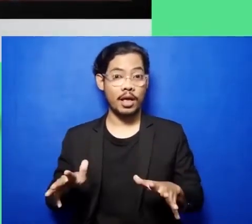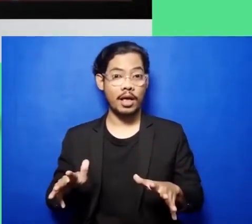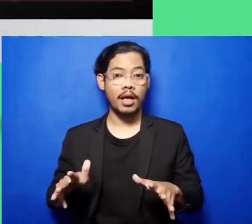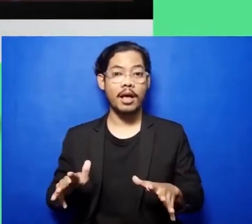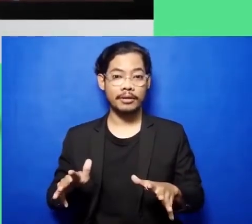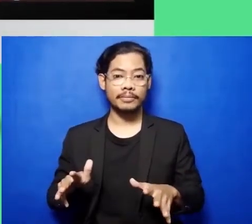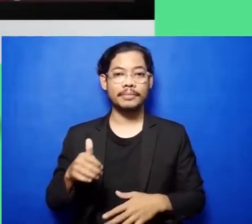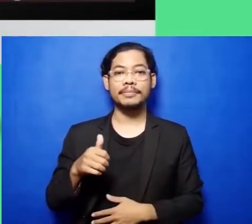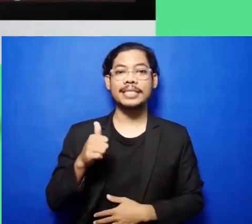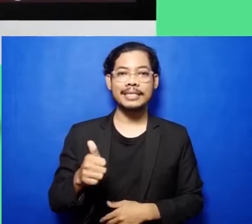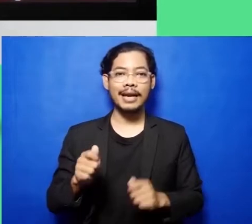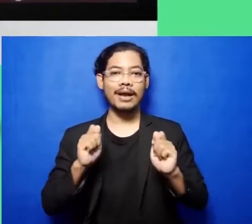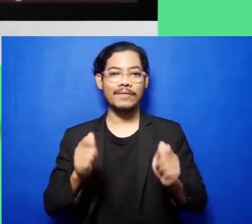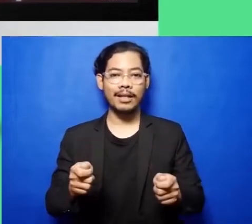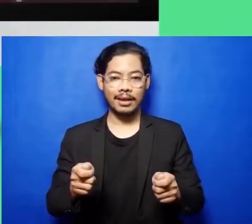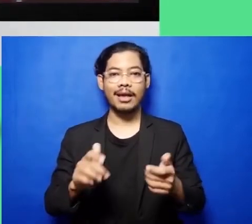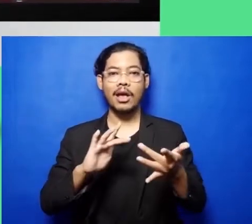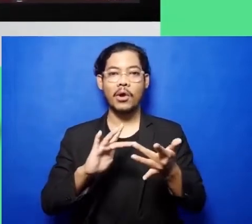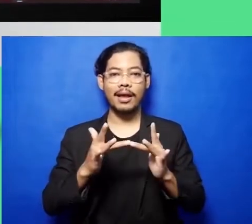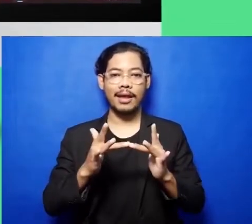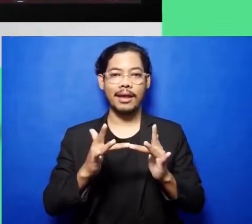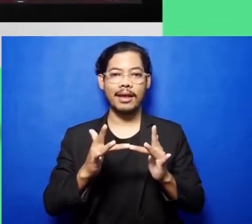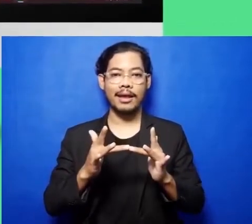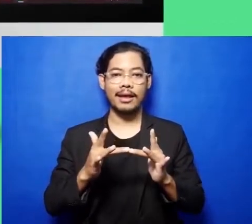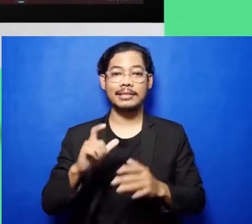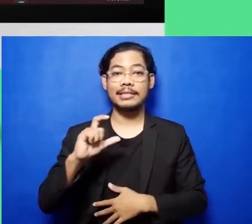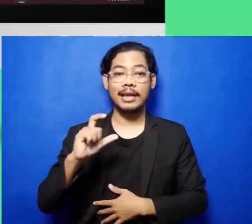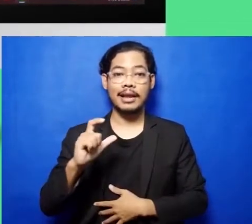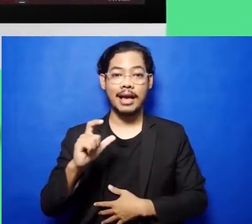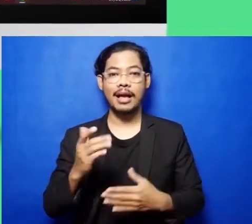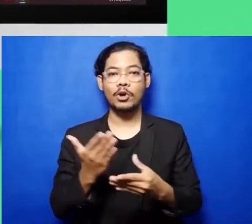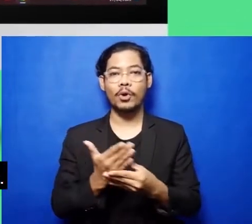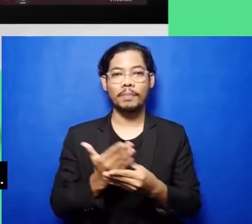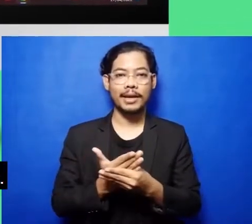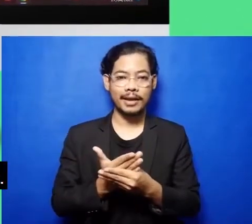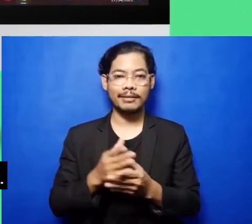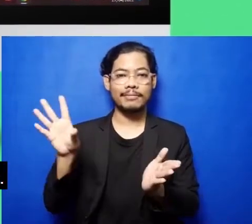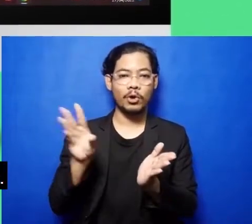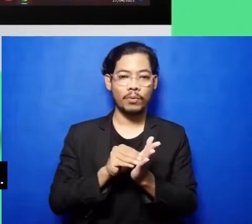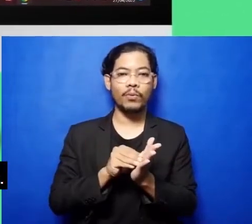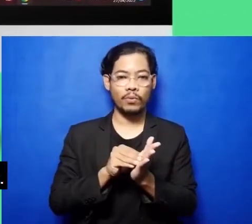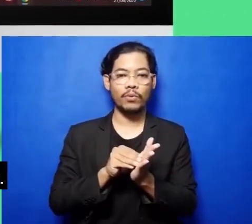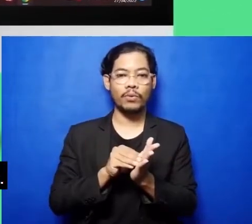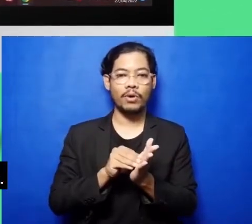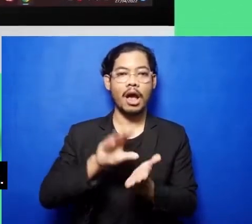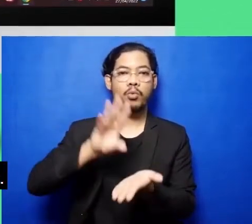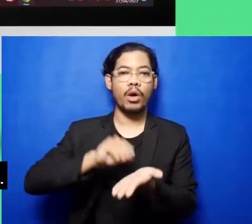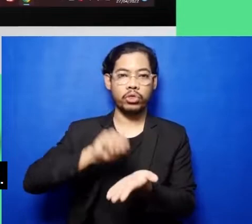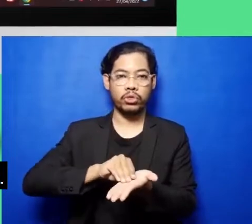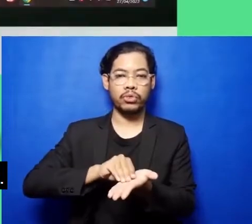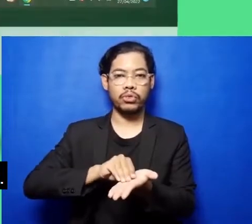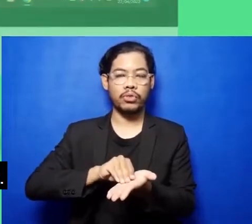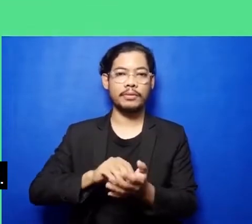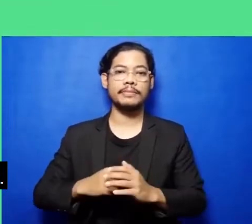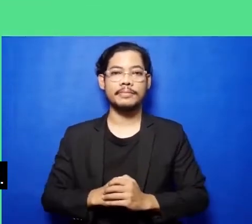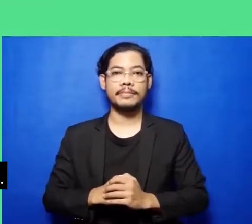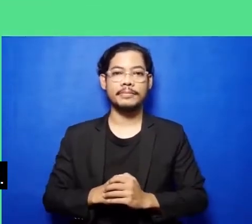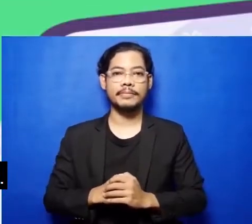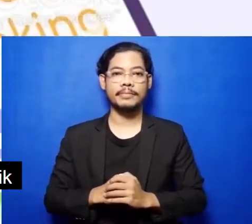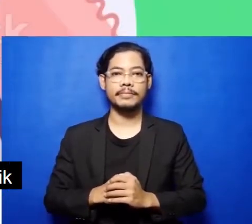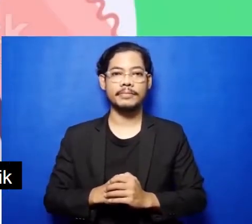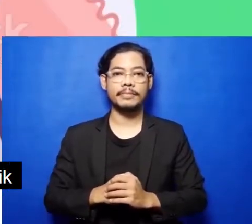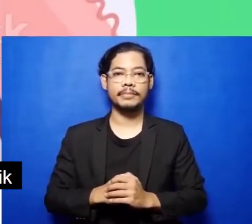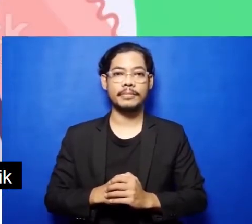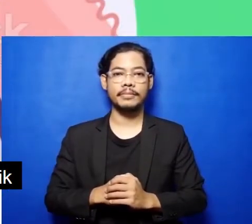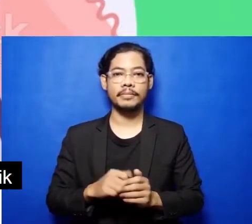Saampona ngagungi akun e-court, pancenengan bisa adaftar perkara secara online kalaben cara ngunggah dokumen permohonan otabe